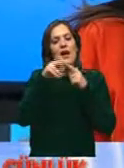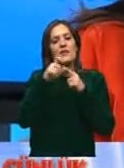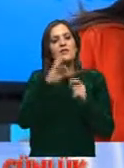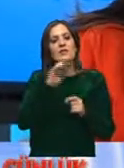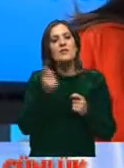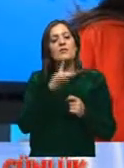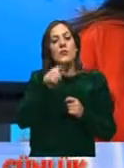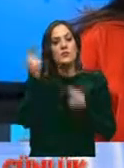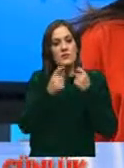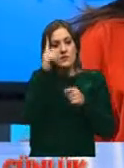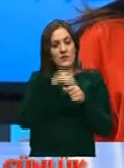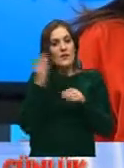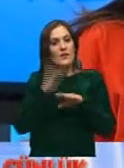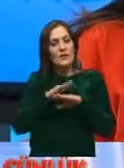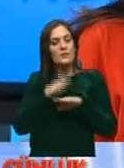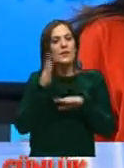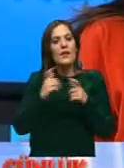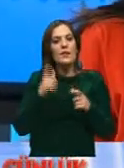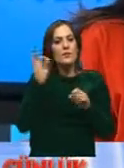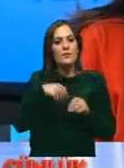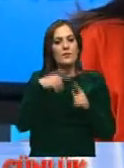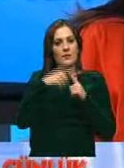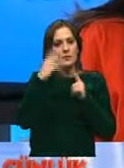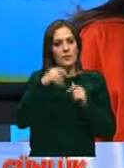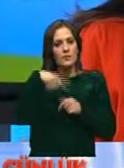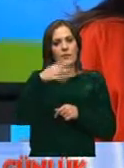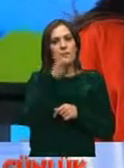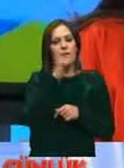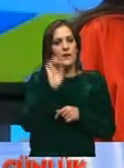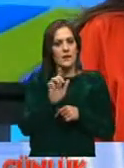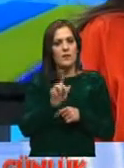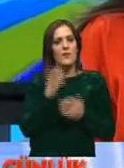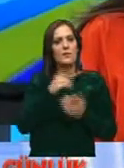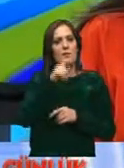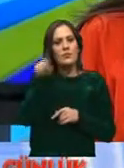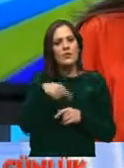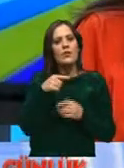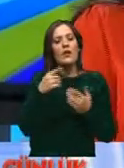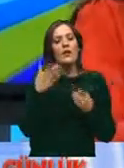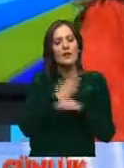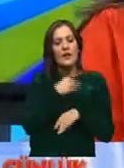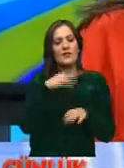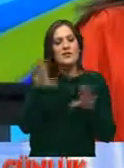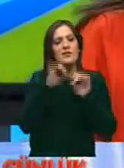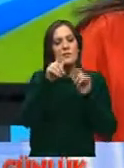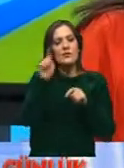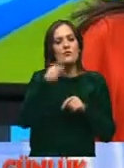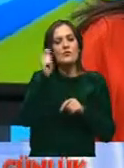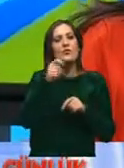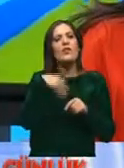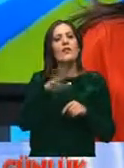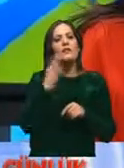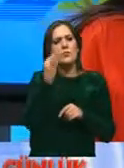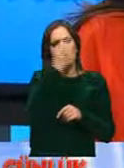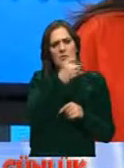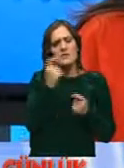öyle. Onları çalıştırmak için ne yapacağız, nereden başlayacağız? Teknik olarak tabii bunları bilmek lazım. Ama bunlar hani gerçekten sihirli bir çubuğun ucunda değil, çok da